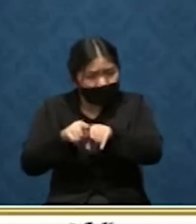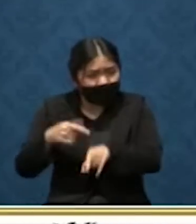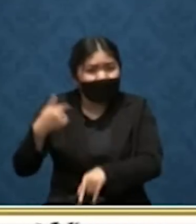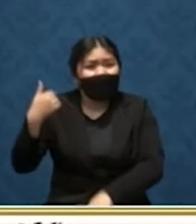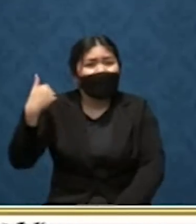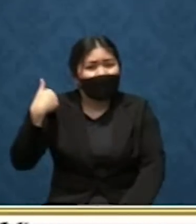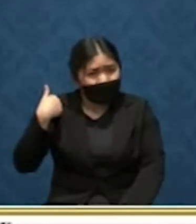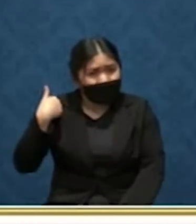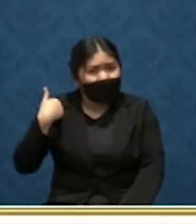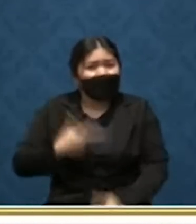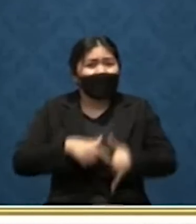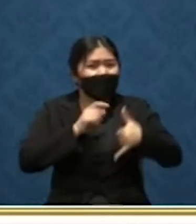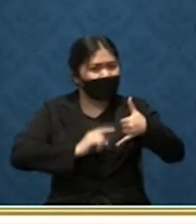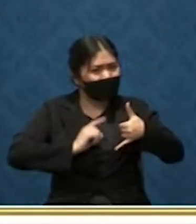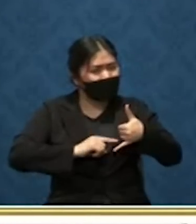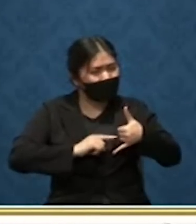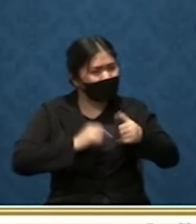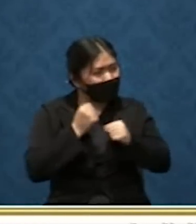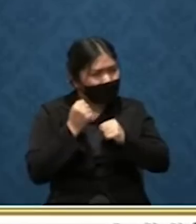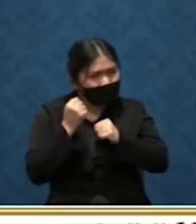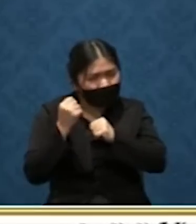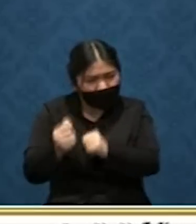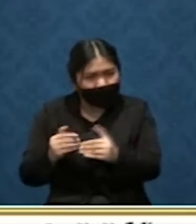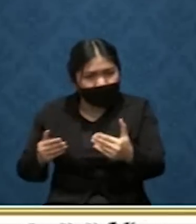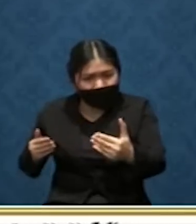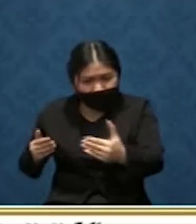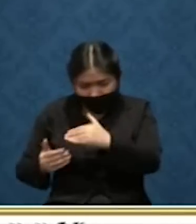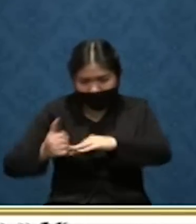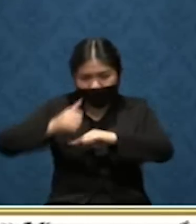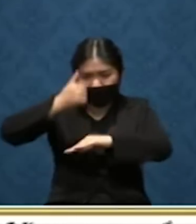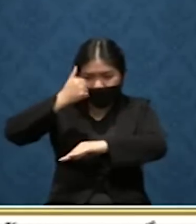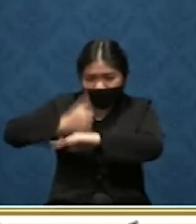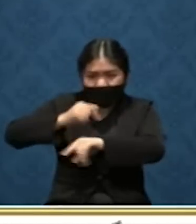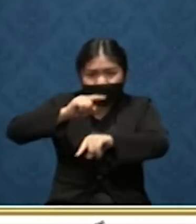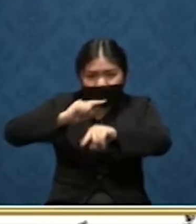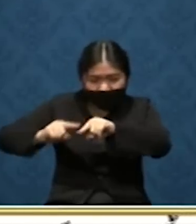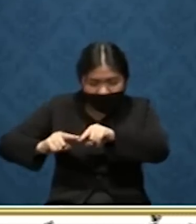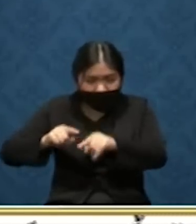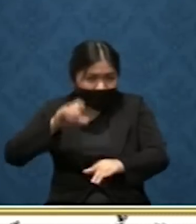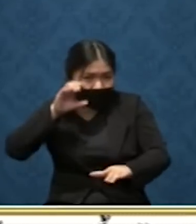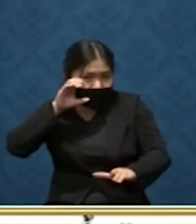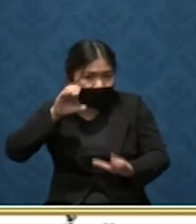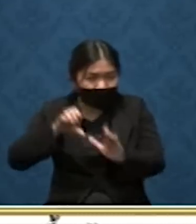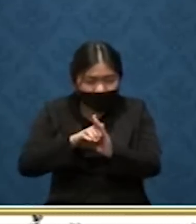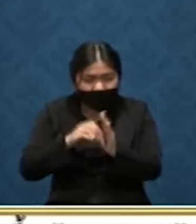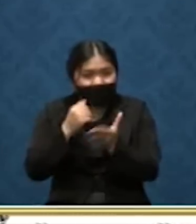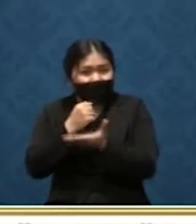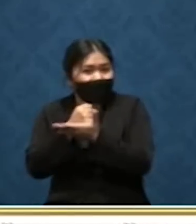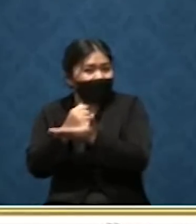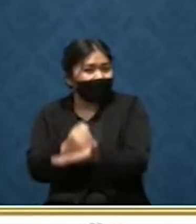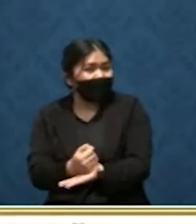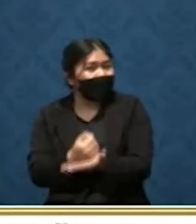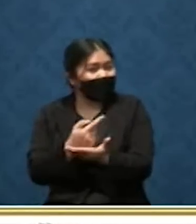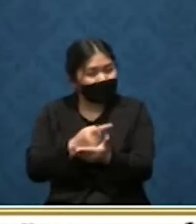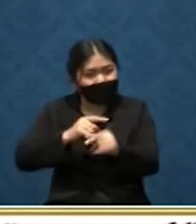คน ๆ นี้พยายามเข้าไปถึงคนใหญ่คนโตเอาภาพมาช่วยแต่งเติม ให้ตัวเองดูเปนคน